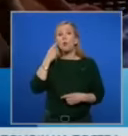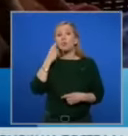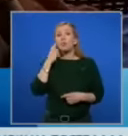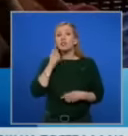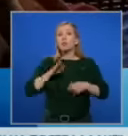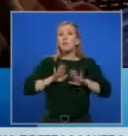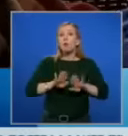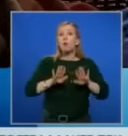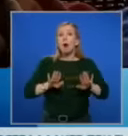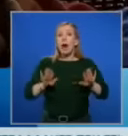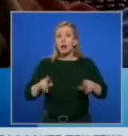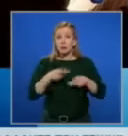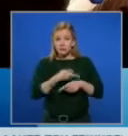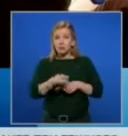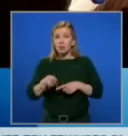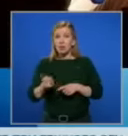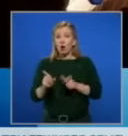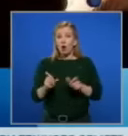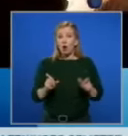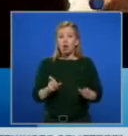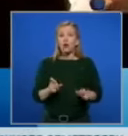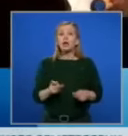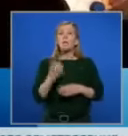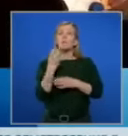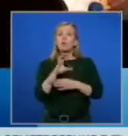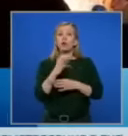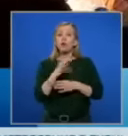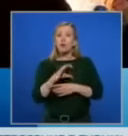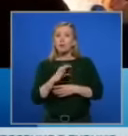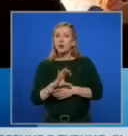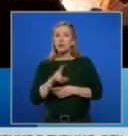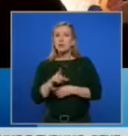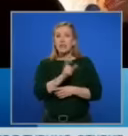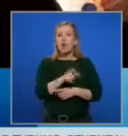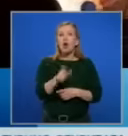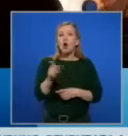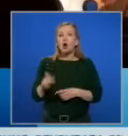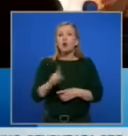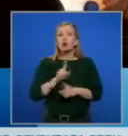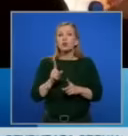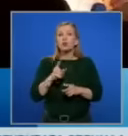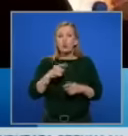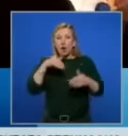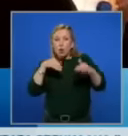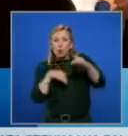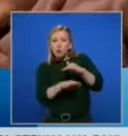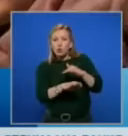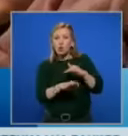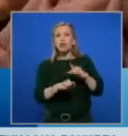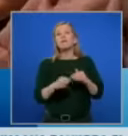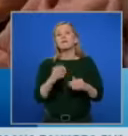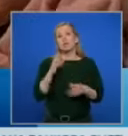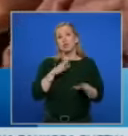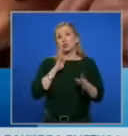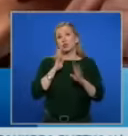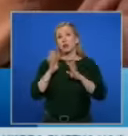да помага на пострадалите, като се опитва да публикува клипове с хора, които все още са под развалините в